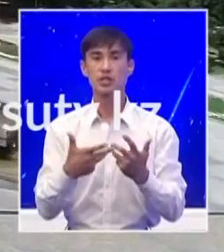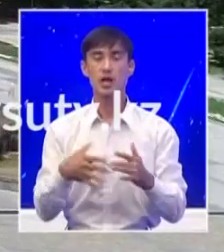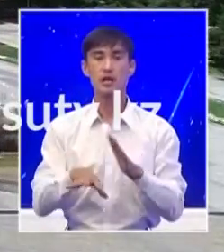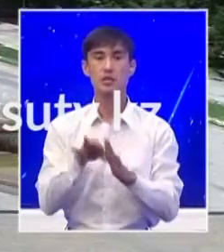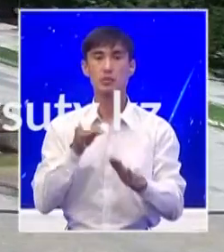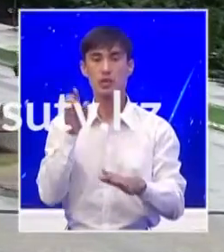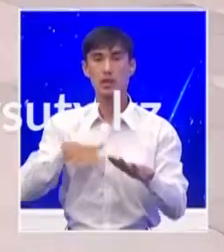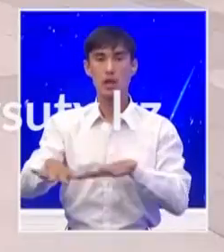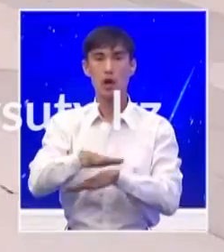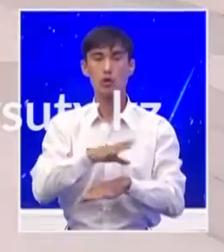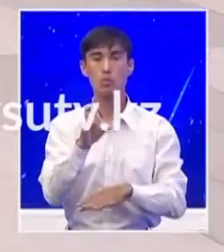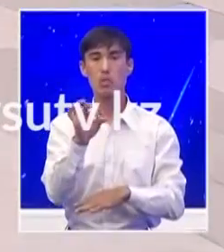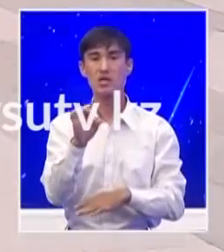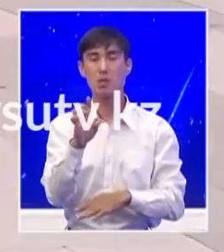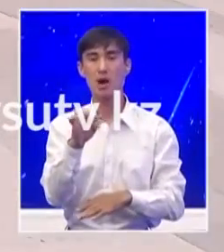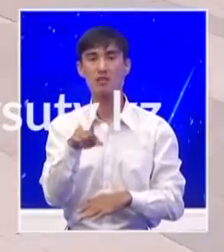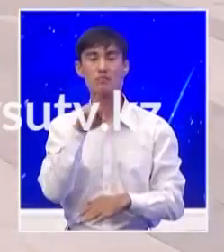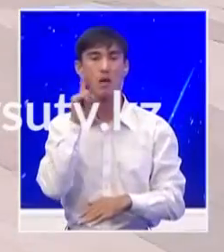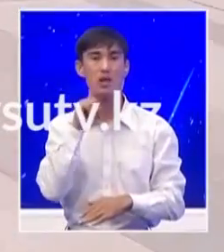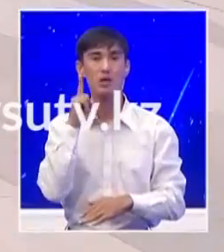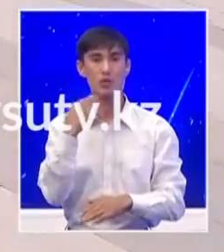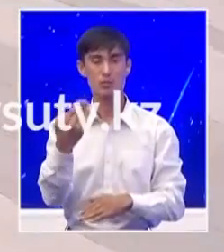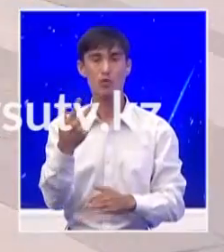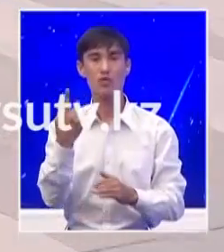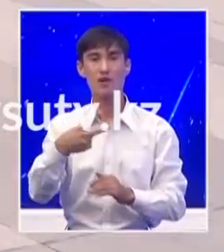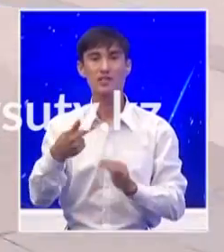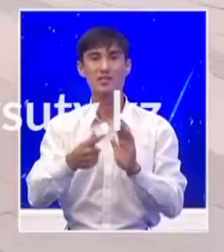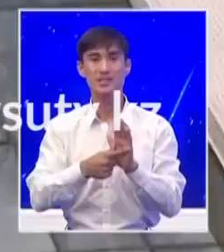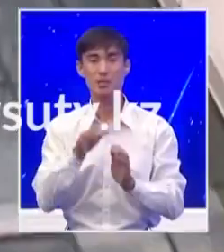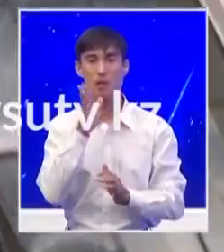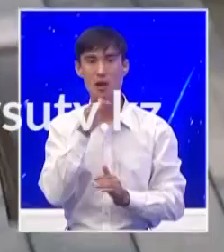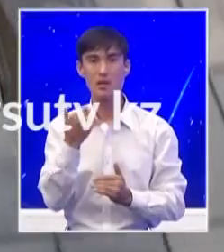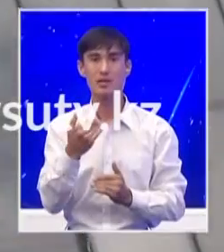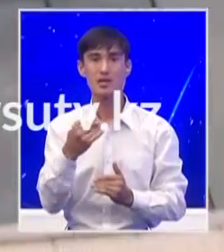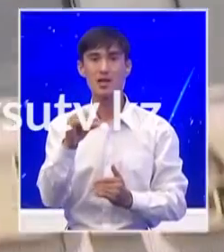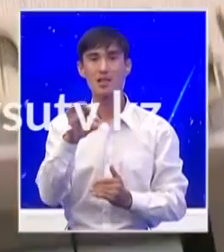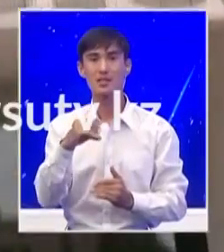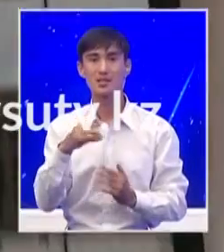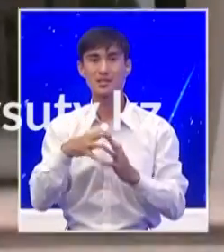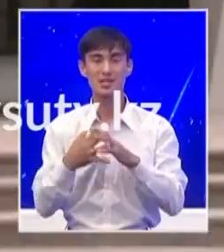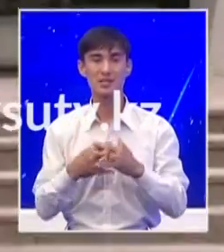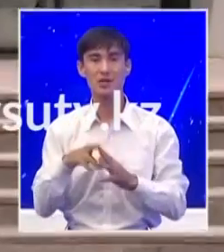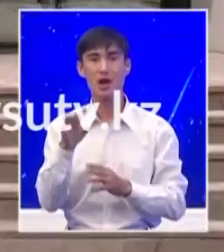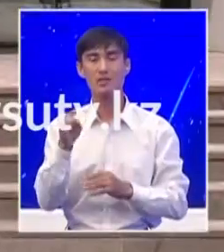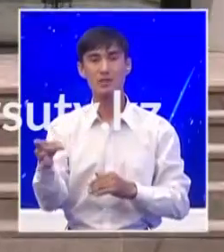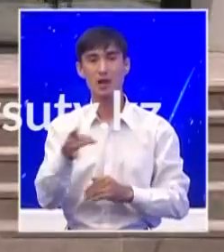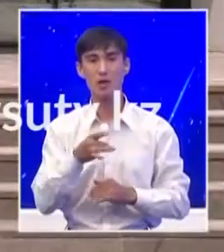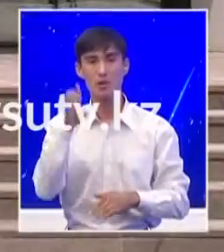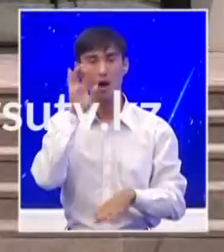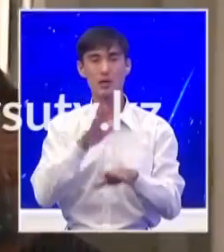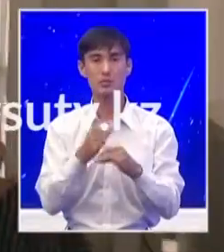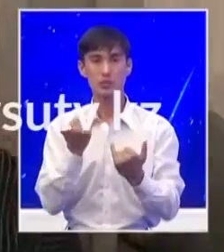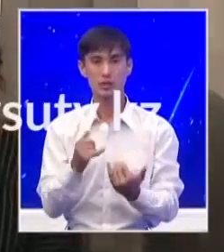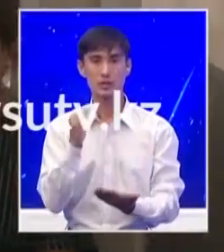Биржан Махатов самый молодой, ему 27 лет. Тем не менее, жители Ельтайского сельского округа Карасайского района, акимом которого он